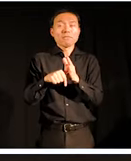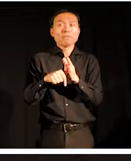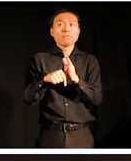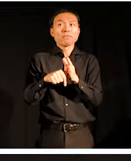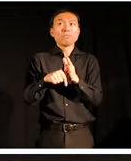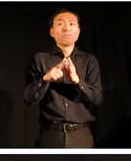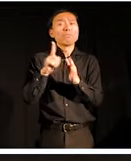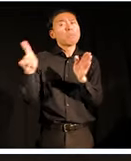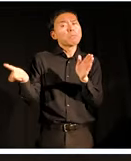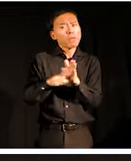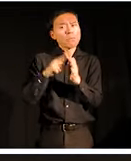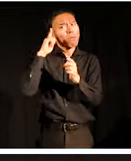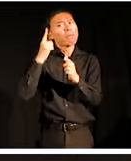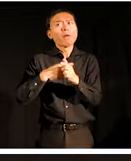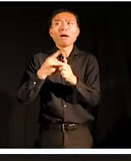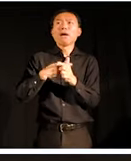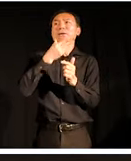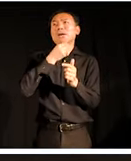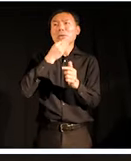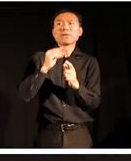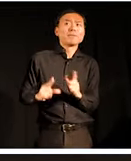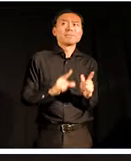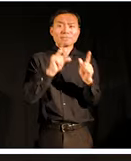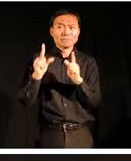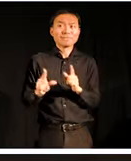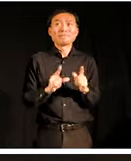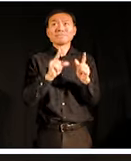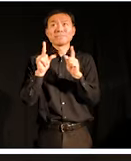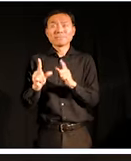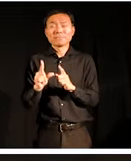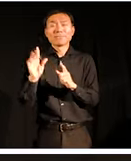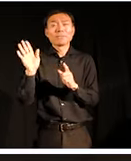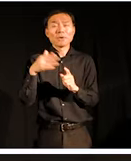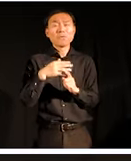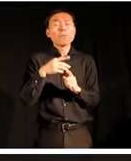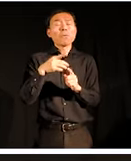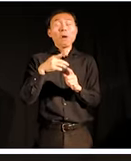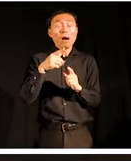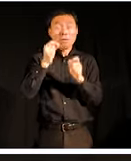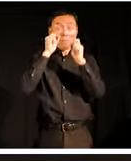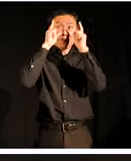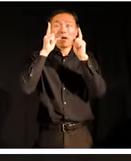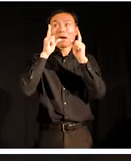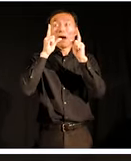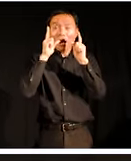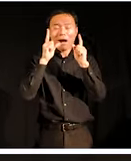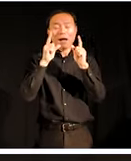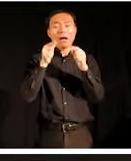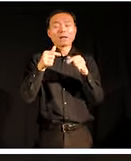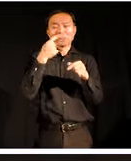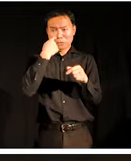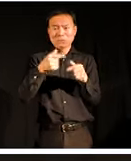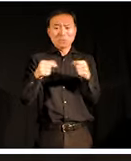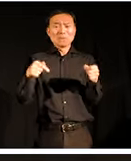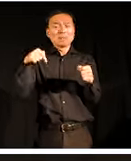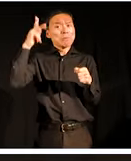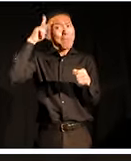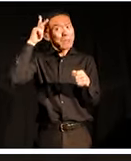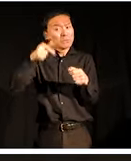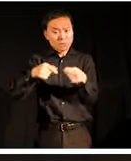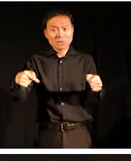幸せに暮らしてきたのが一気にあの目が覚めるっていうかペルという国はこういう国だったのかっていういろんな